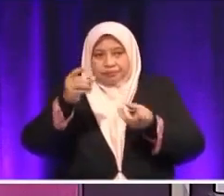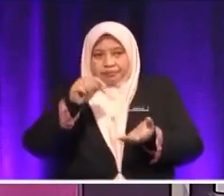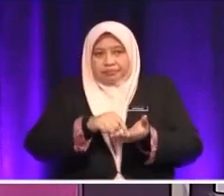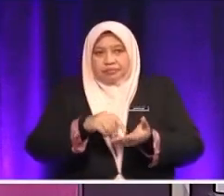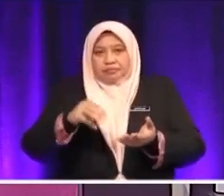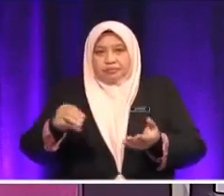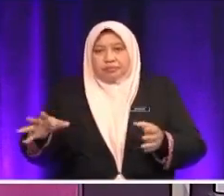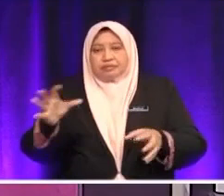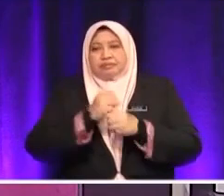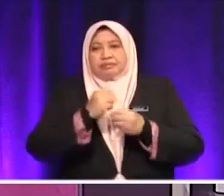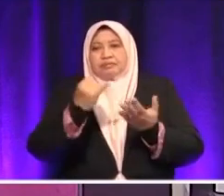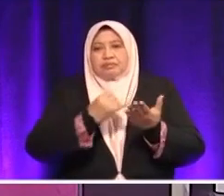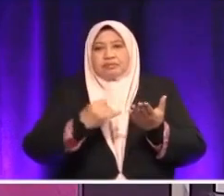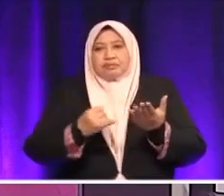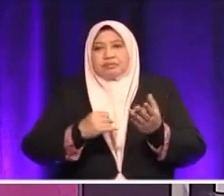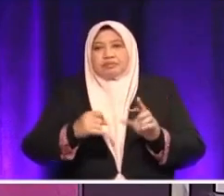salah